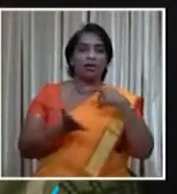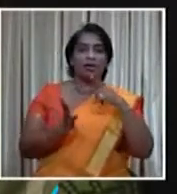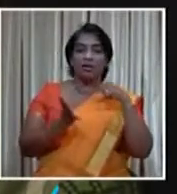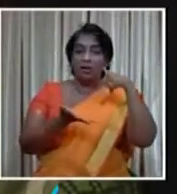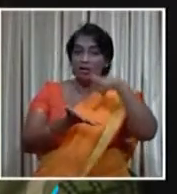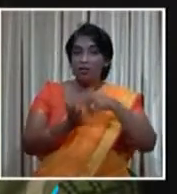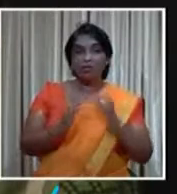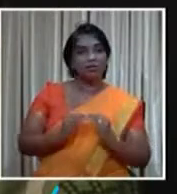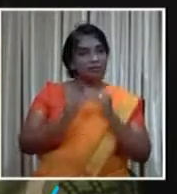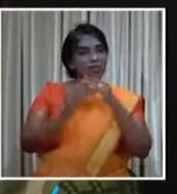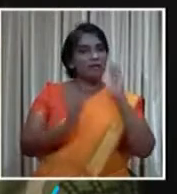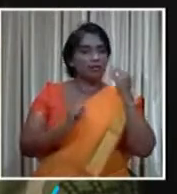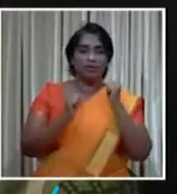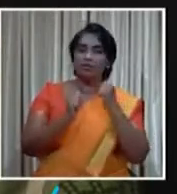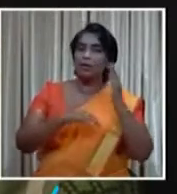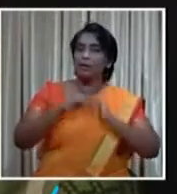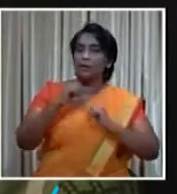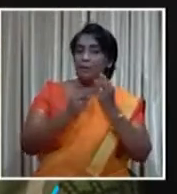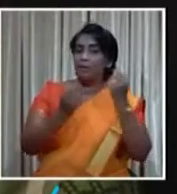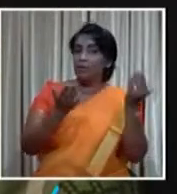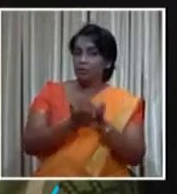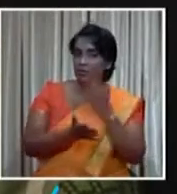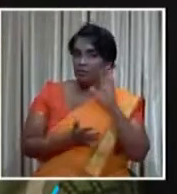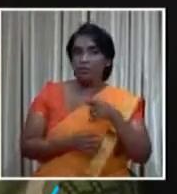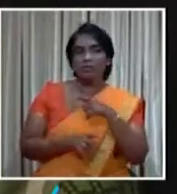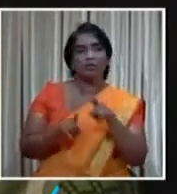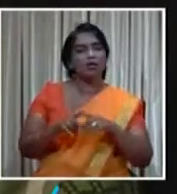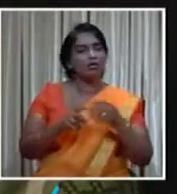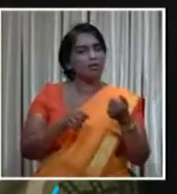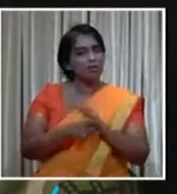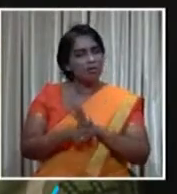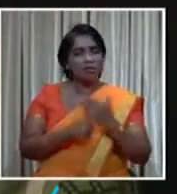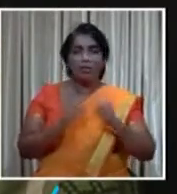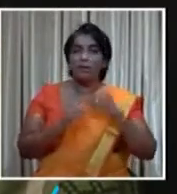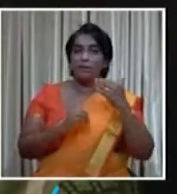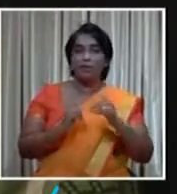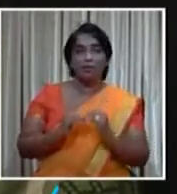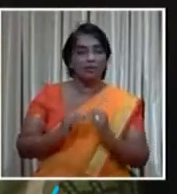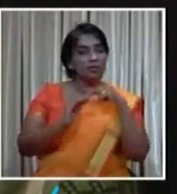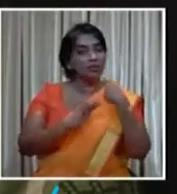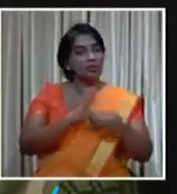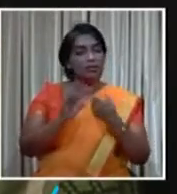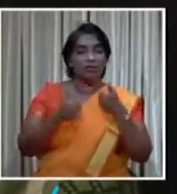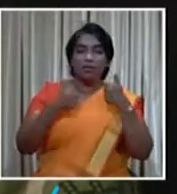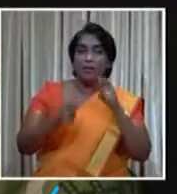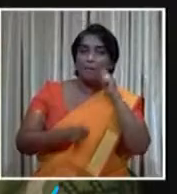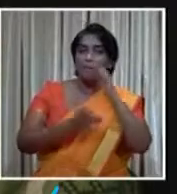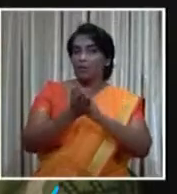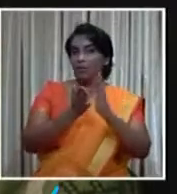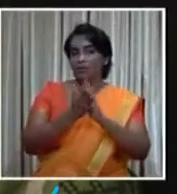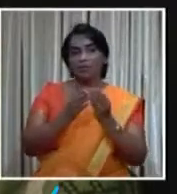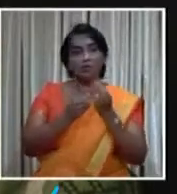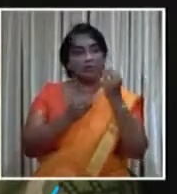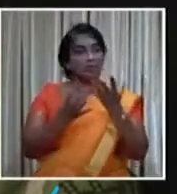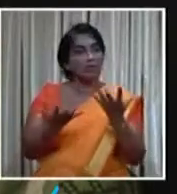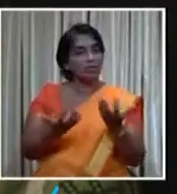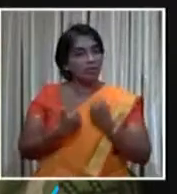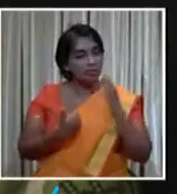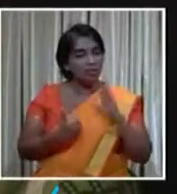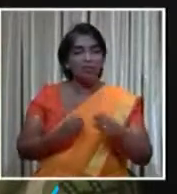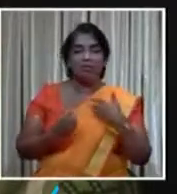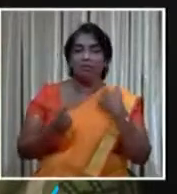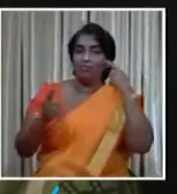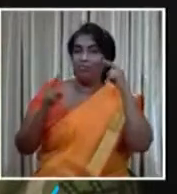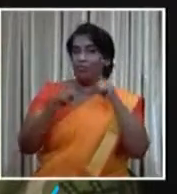සංවර්ධනය වෙනුවෙන් සුවිශේෂී ප්‍රතිපාදනයන් වෙන්කර තිබීමද කොවිඩ් වලින් පසුව ගොඩනැගෙන රටෙහි යහපත් මහජන සේවයක් ලබා දීමට අවශ්‍ය කරන